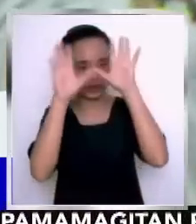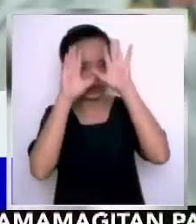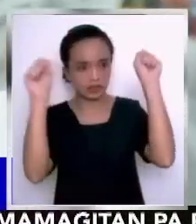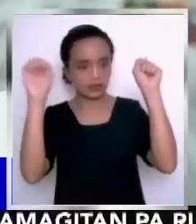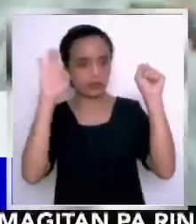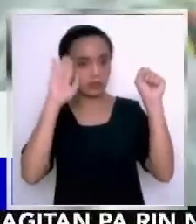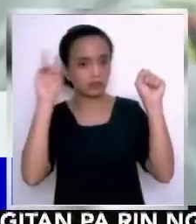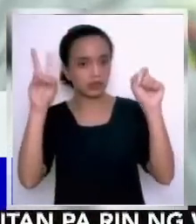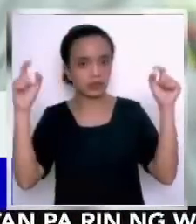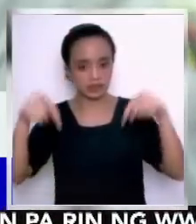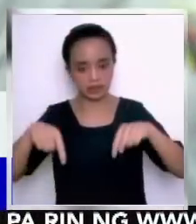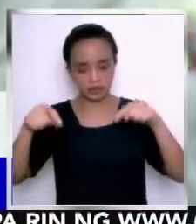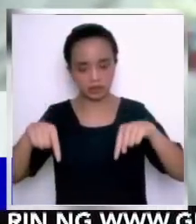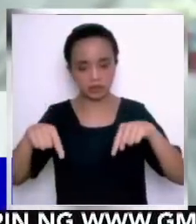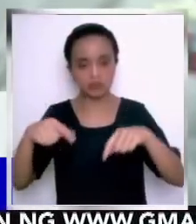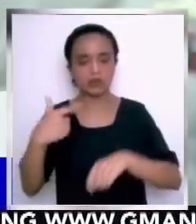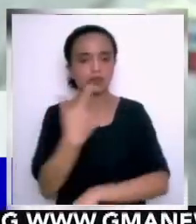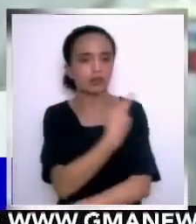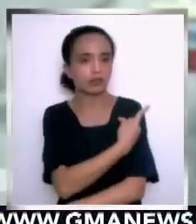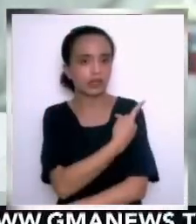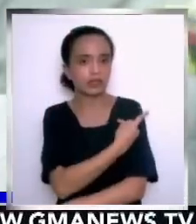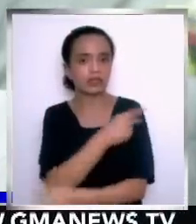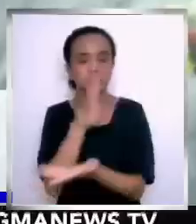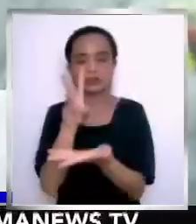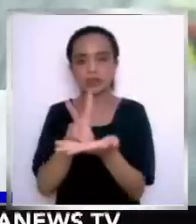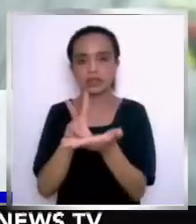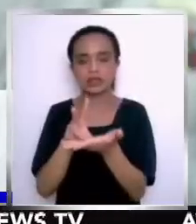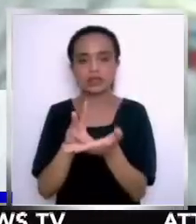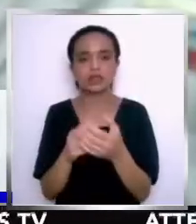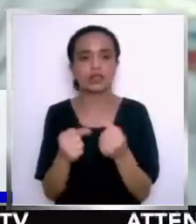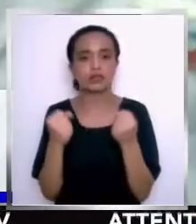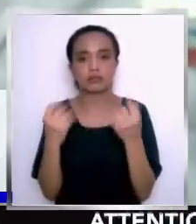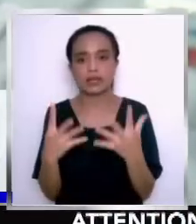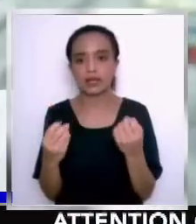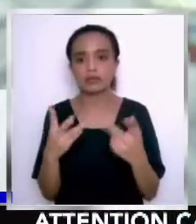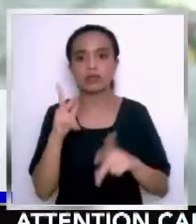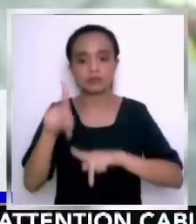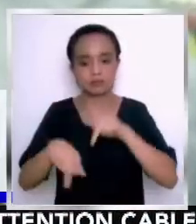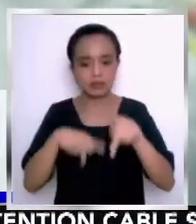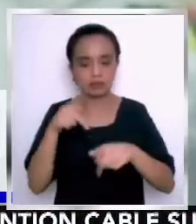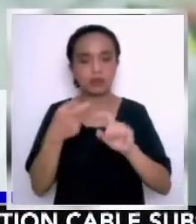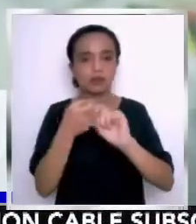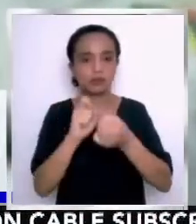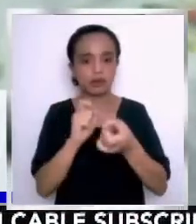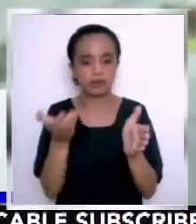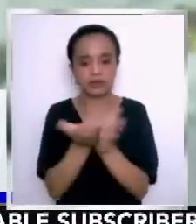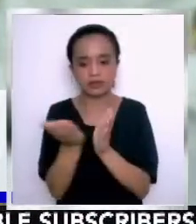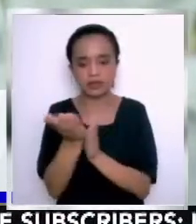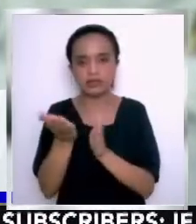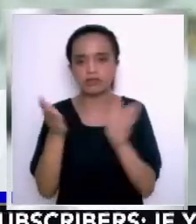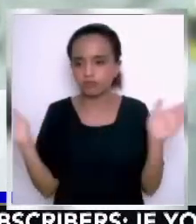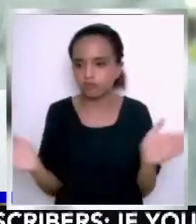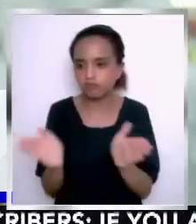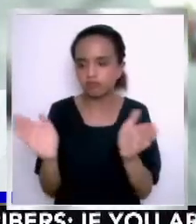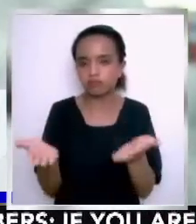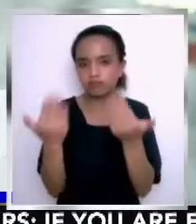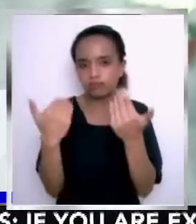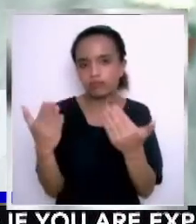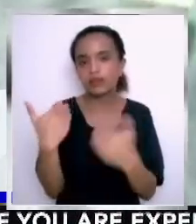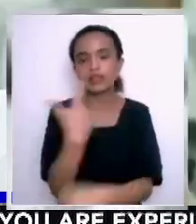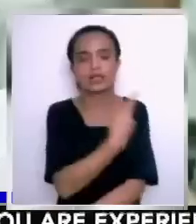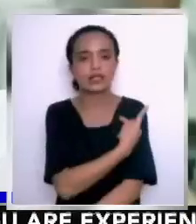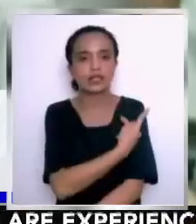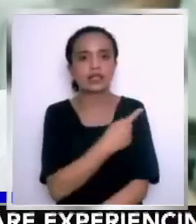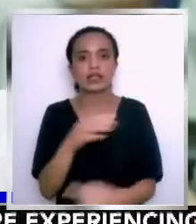our vaccination site, mas marami pa pong mga Pasigenyo ang mahihikayat na magpabakuna, lalo na po yung mga boosters po